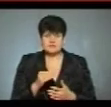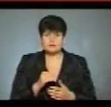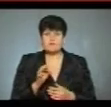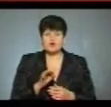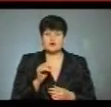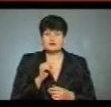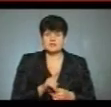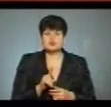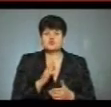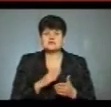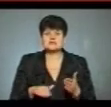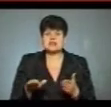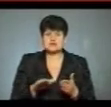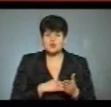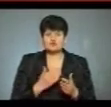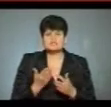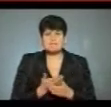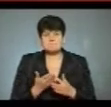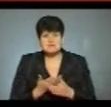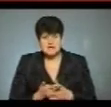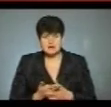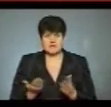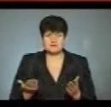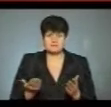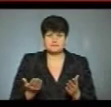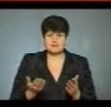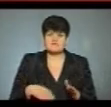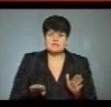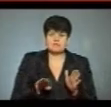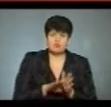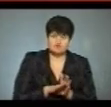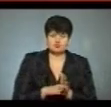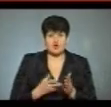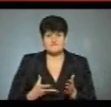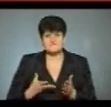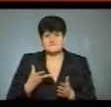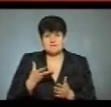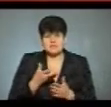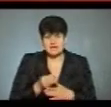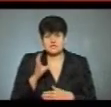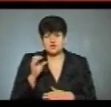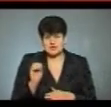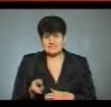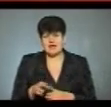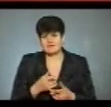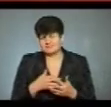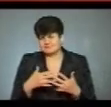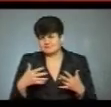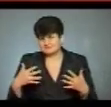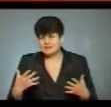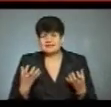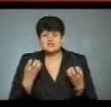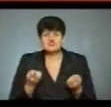що скасовується, які пільги, що стосується відпусток, виплат так соціальних різноманітних, де